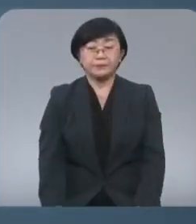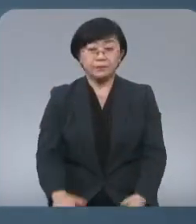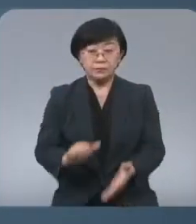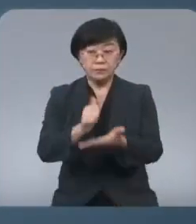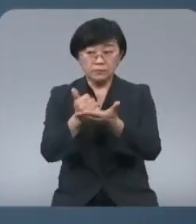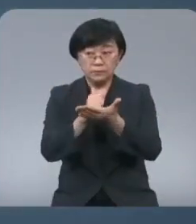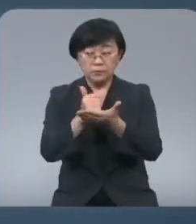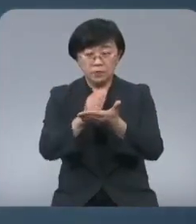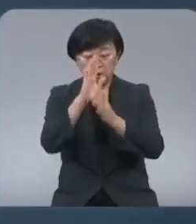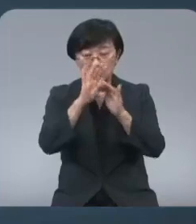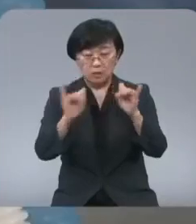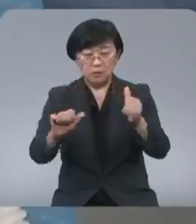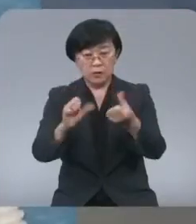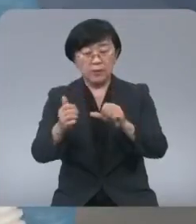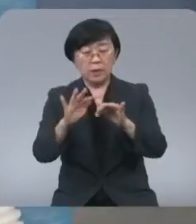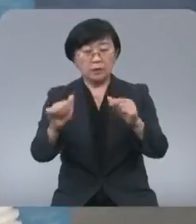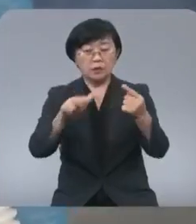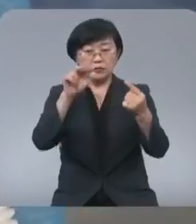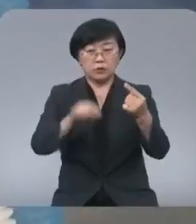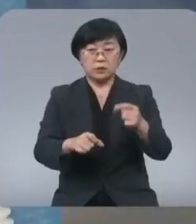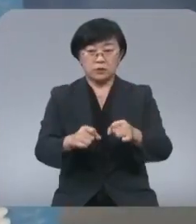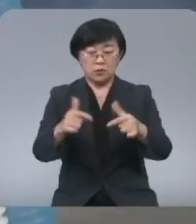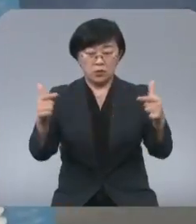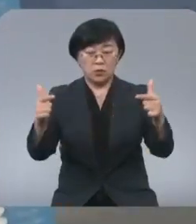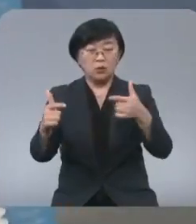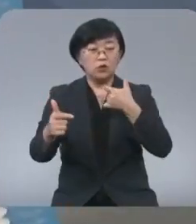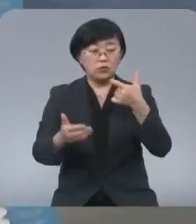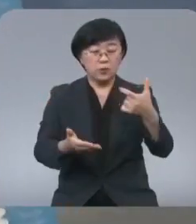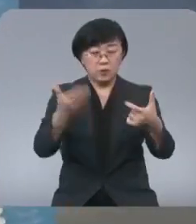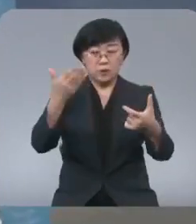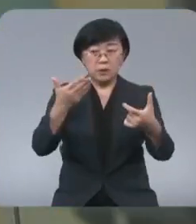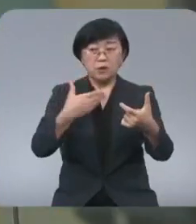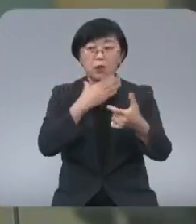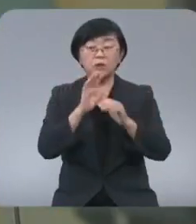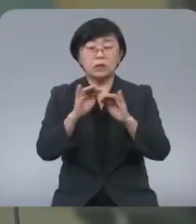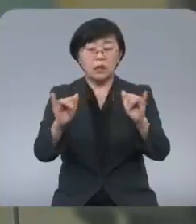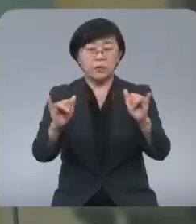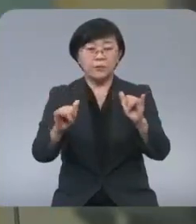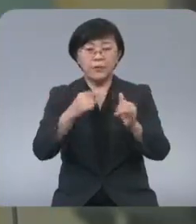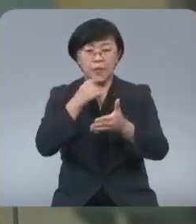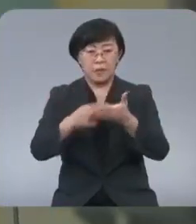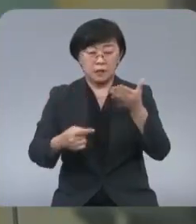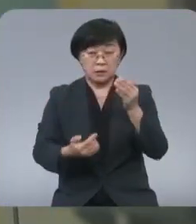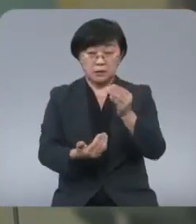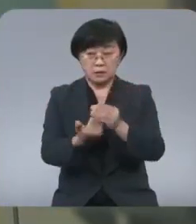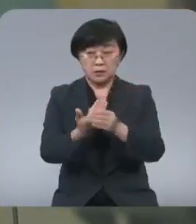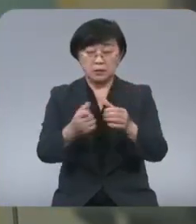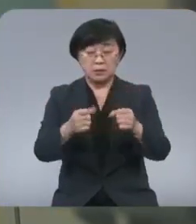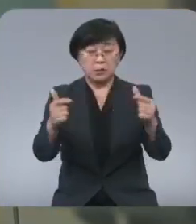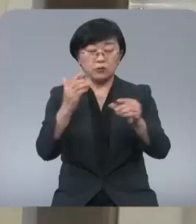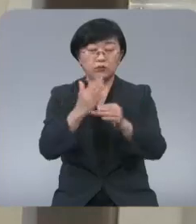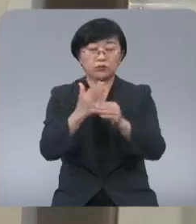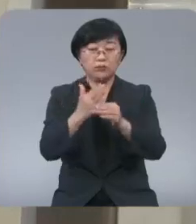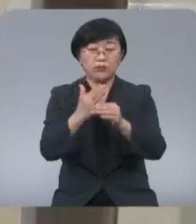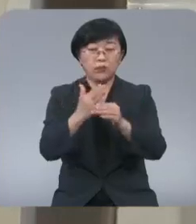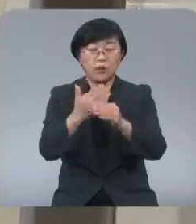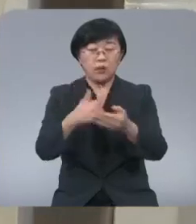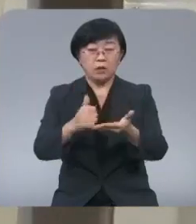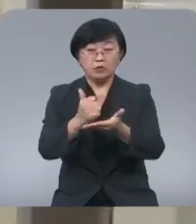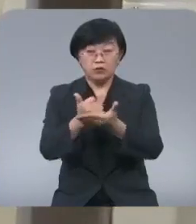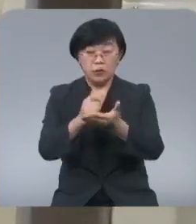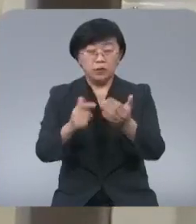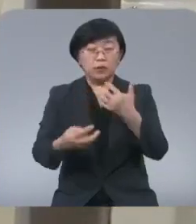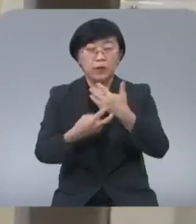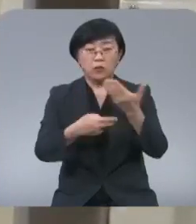환자와 사망자도 한 주 새 급증했는데 특히 60대 이상 고연령층 피해가 커지고 있습니다. 정부는 준중 환자